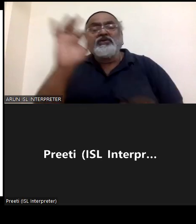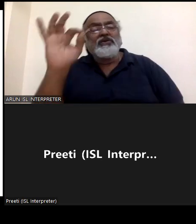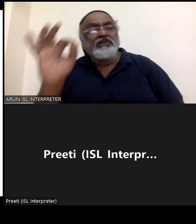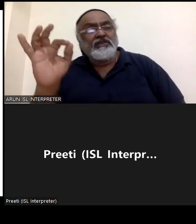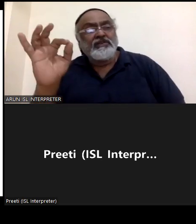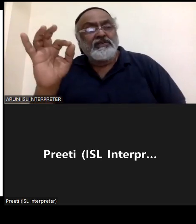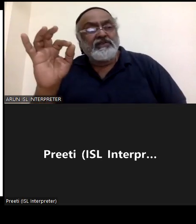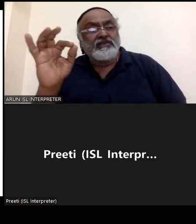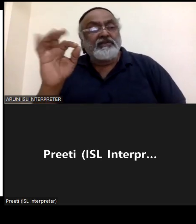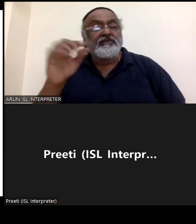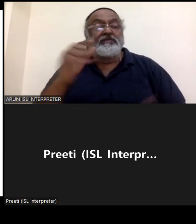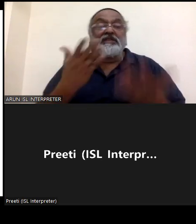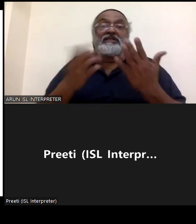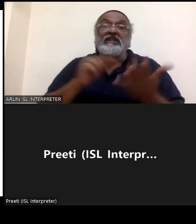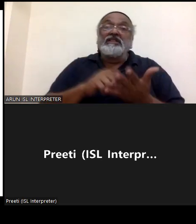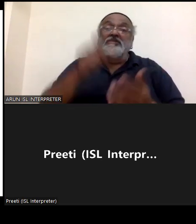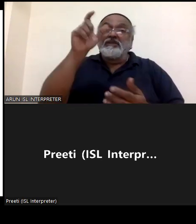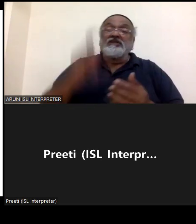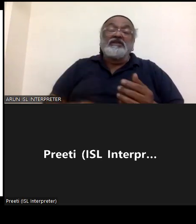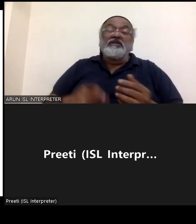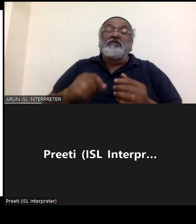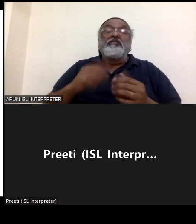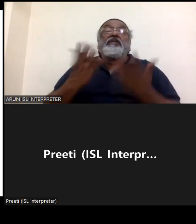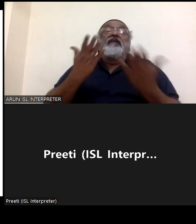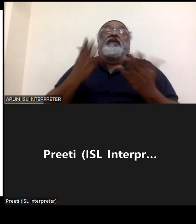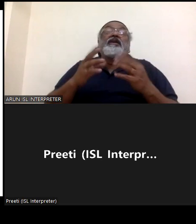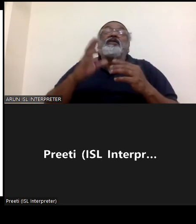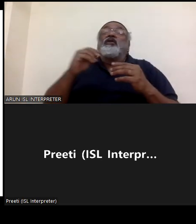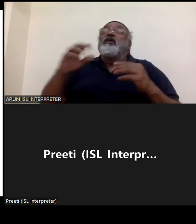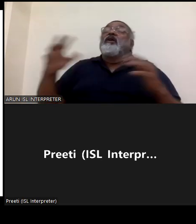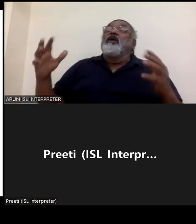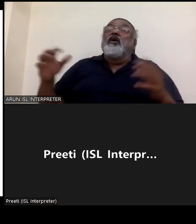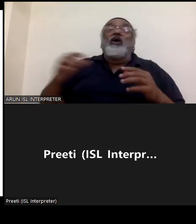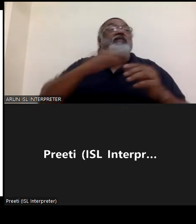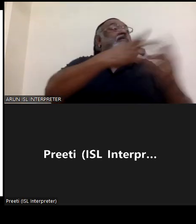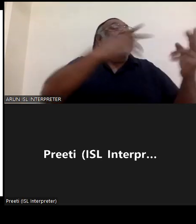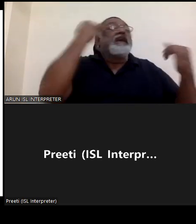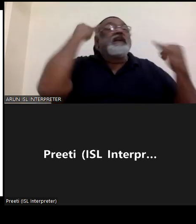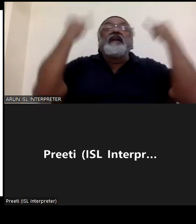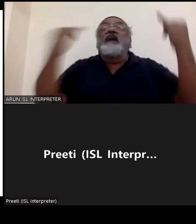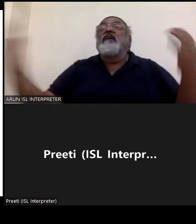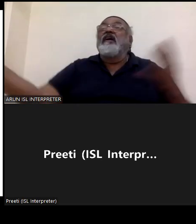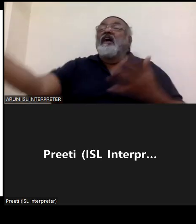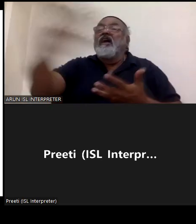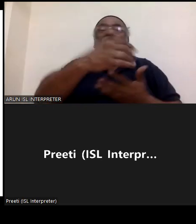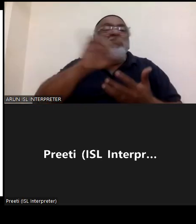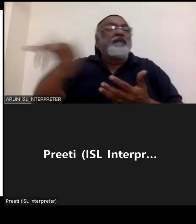that person may not include the opinion of everyone involved. ठीक है? तो group dynamics